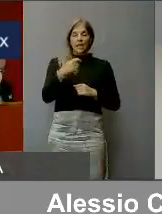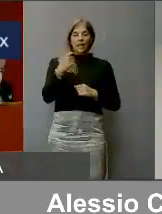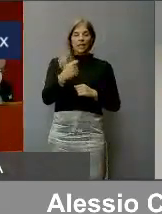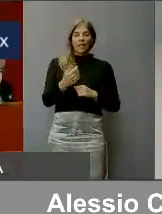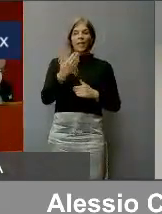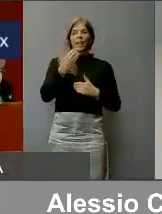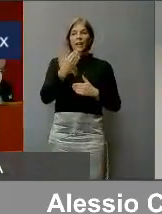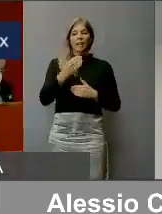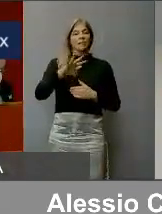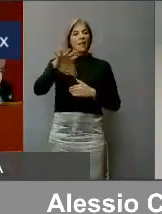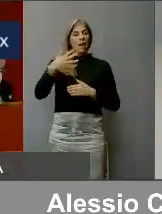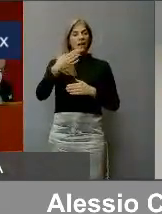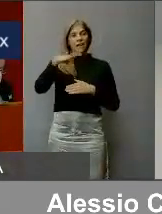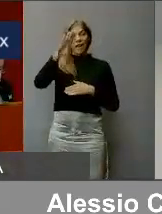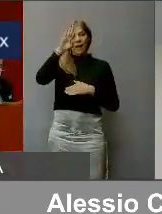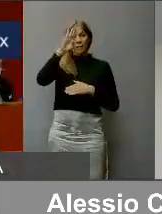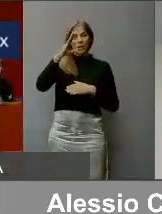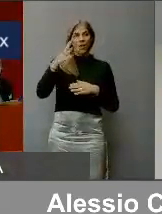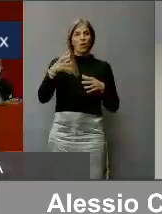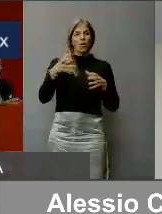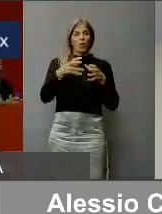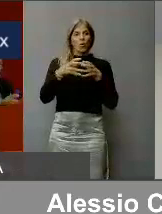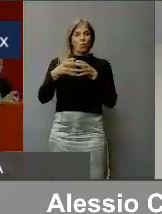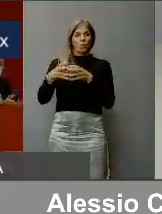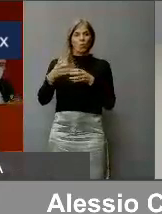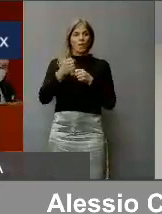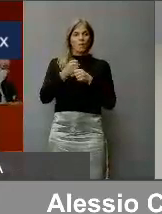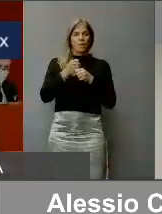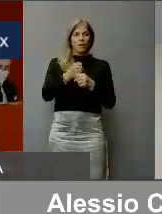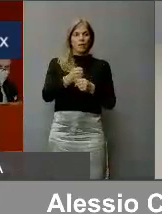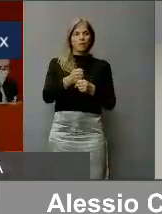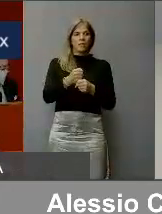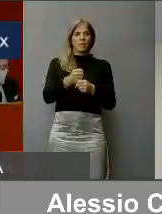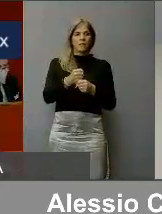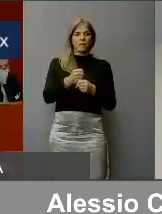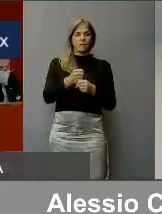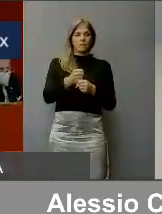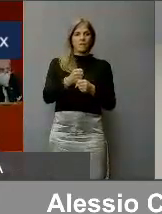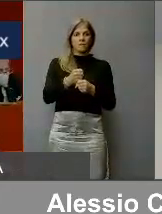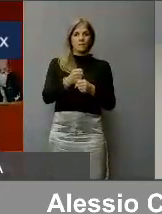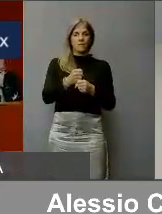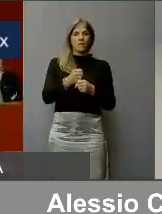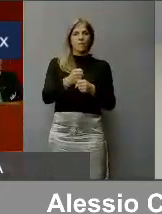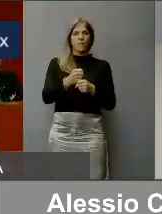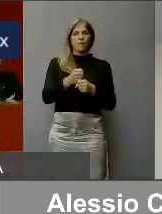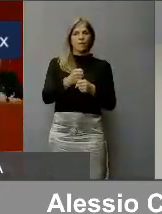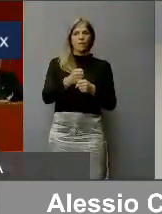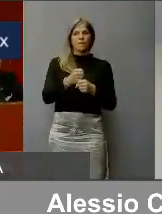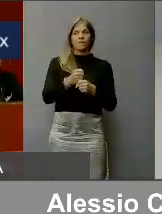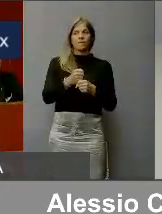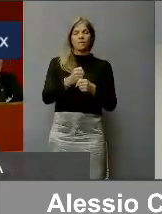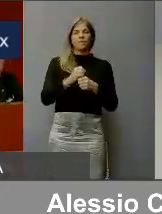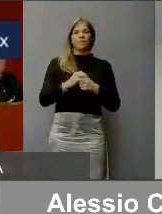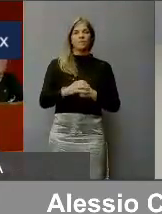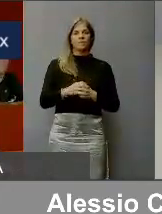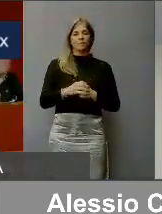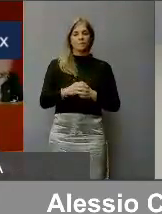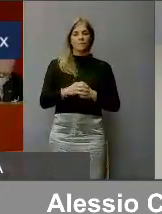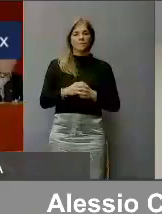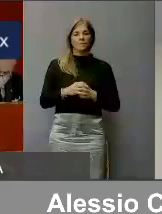capigruppo di rappresentanza e con dei gruppi consiliari dei loro colleghi consiglieri